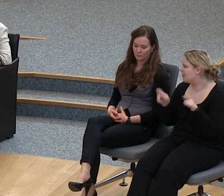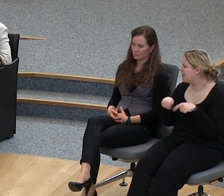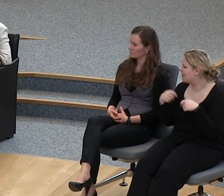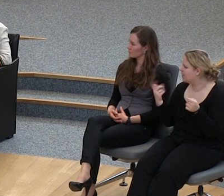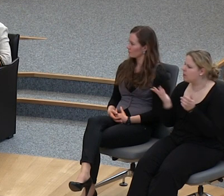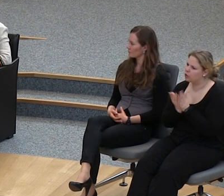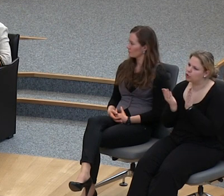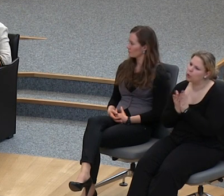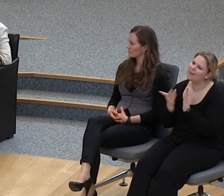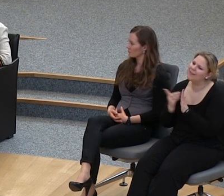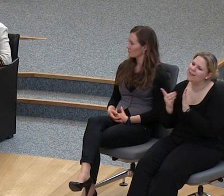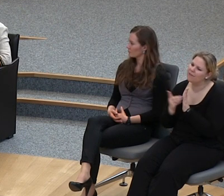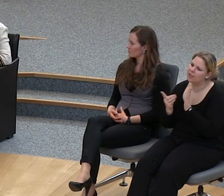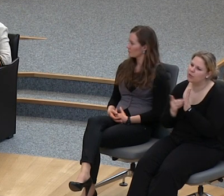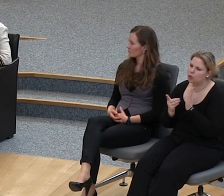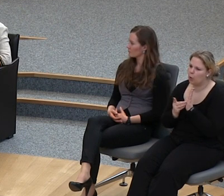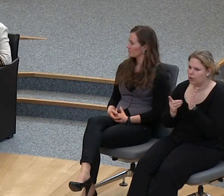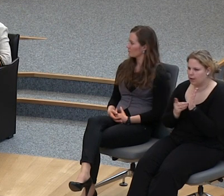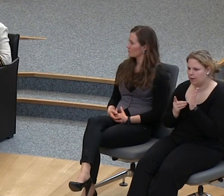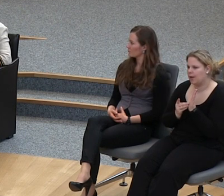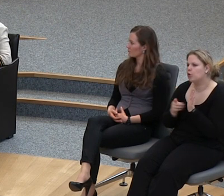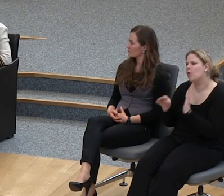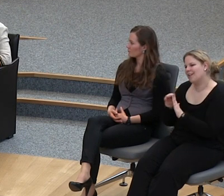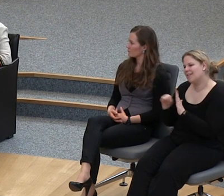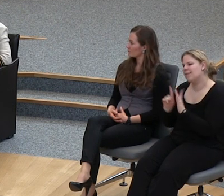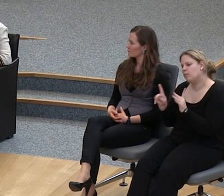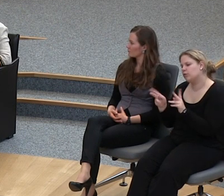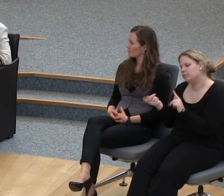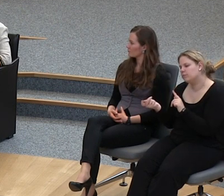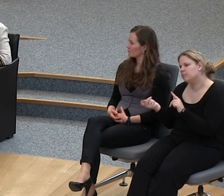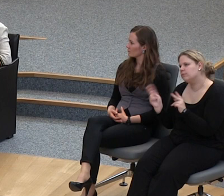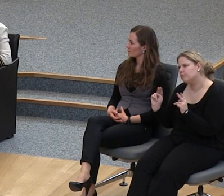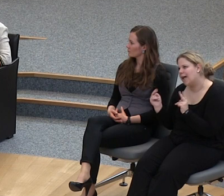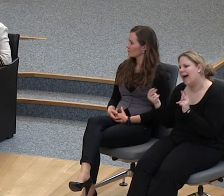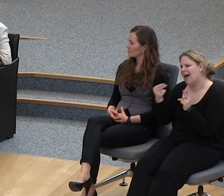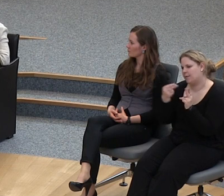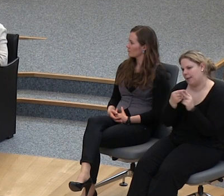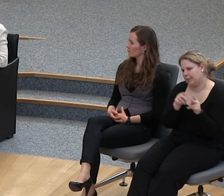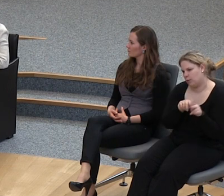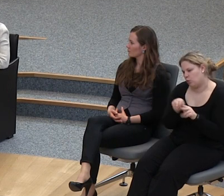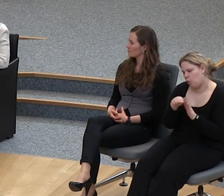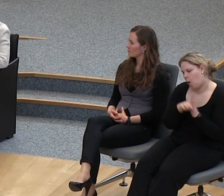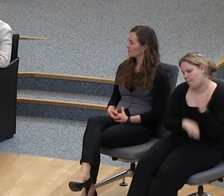Lebensdefinitionen angepasst werden müssen, kann man ja sagen. Wir sind da schon dabei.